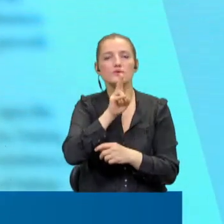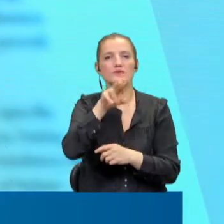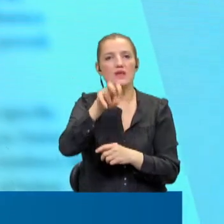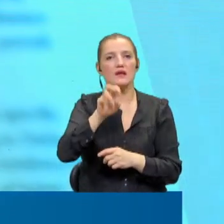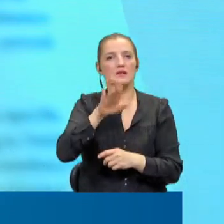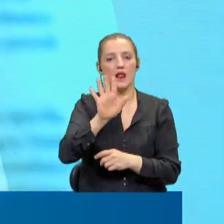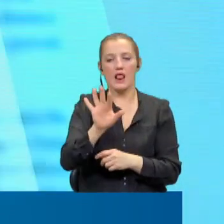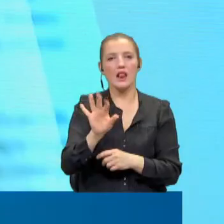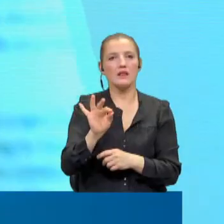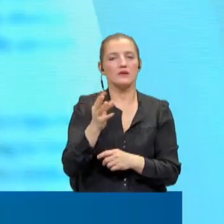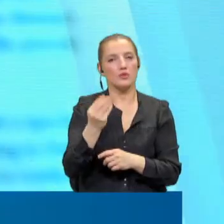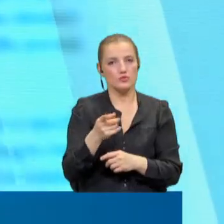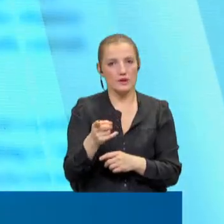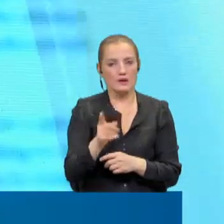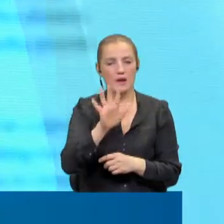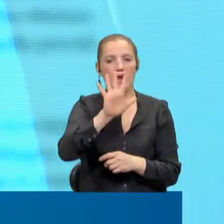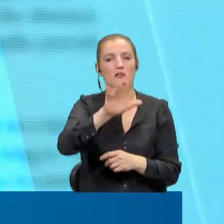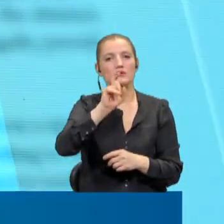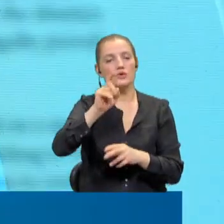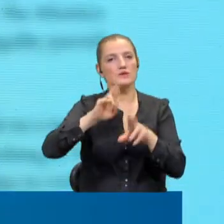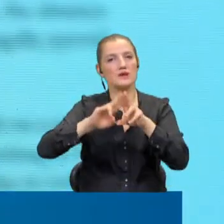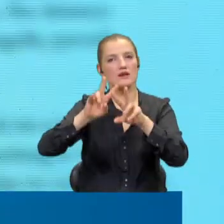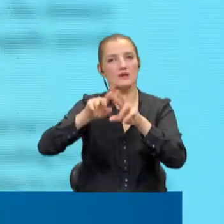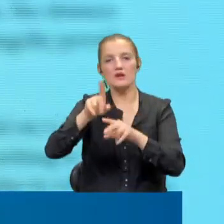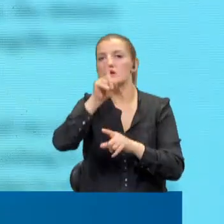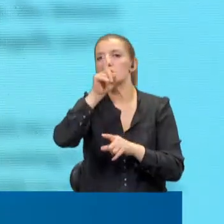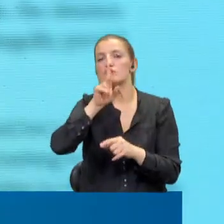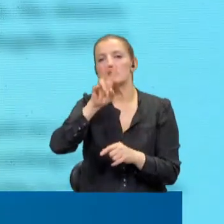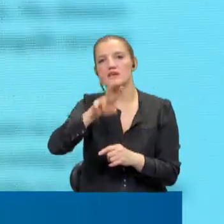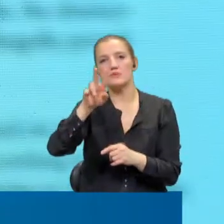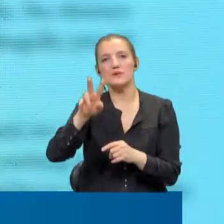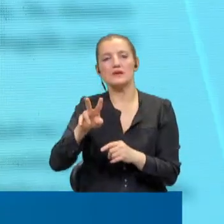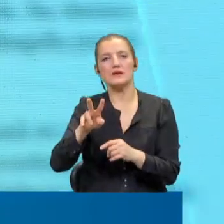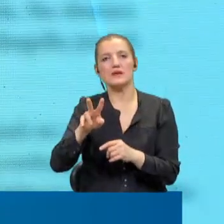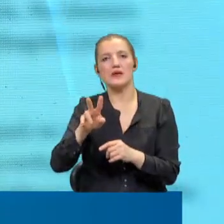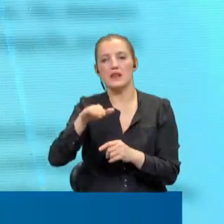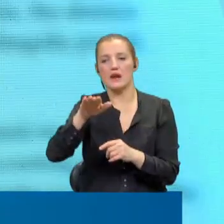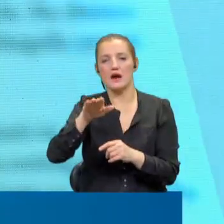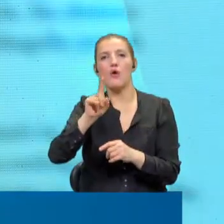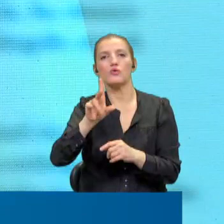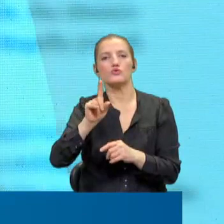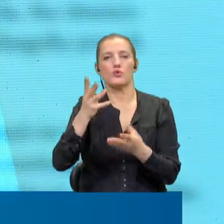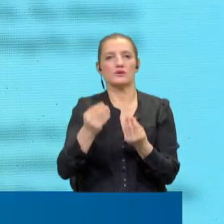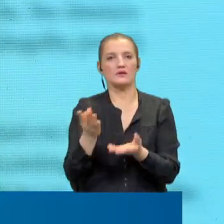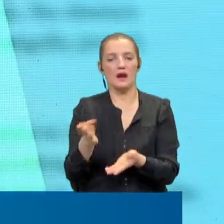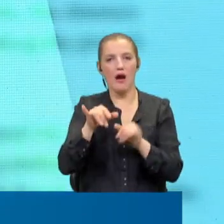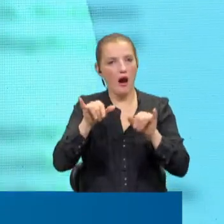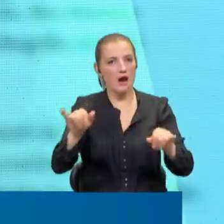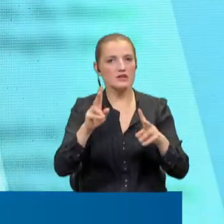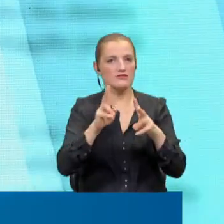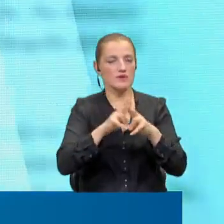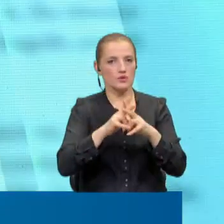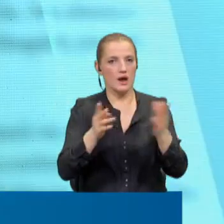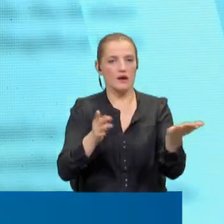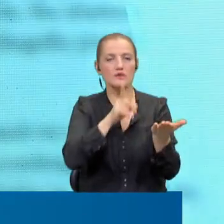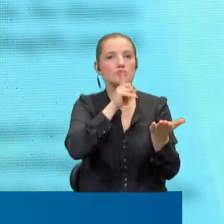hesaplanacak 59 kilovat saatlik kısmı ise Yüz 22.13 Lira olacak Yani aynı fatura